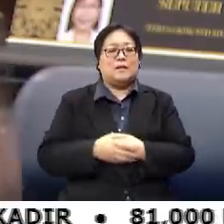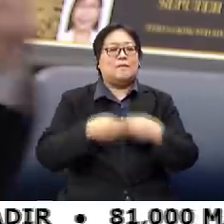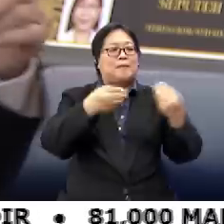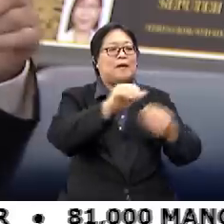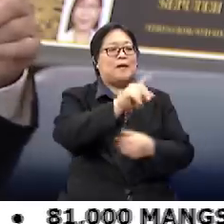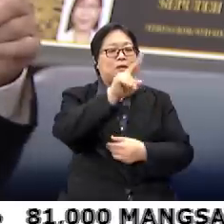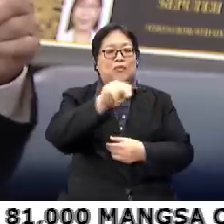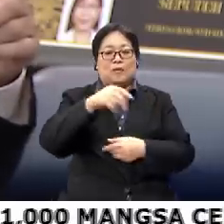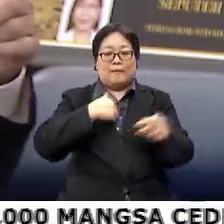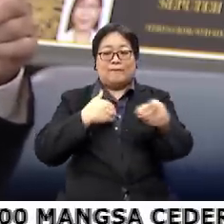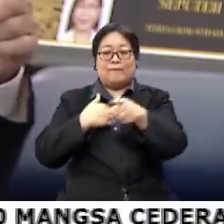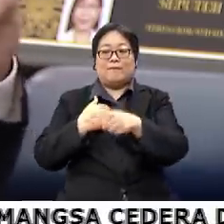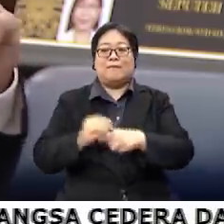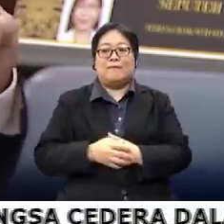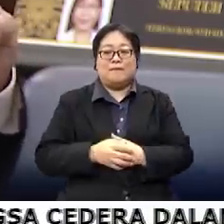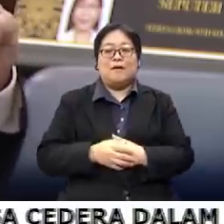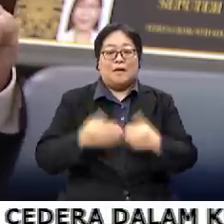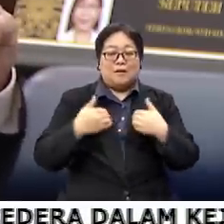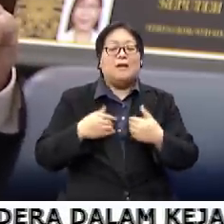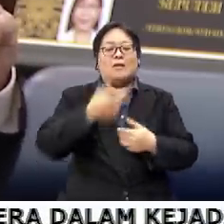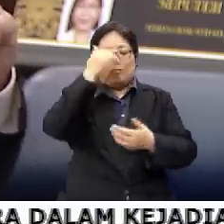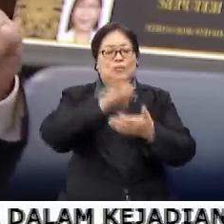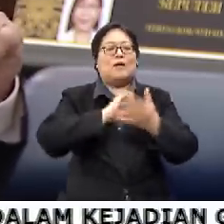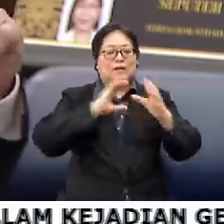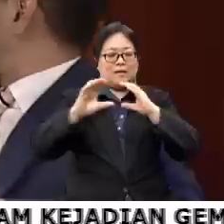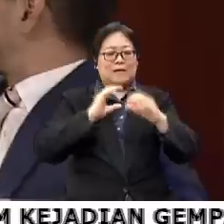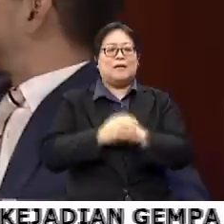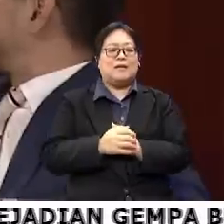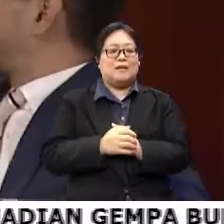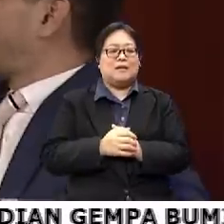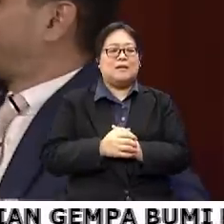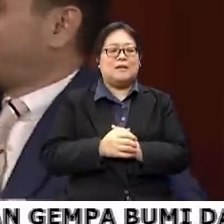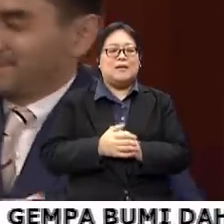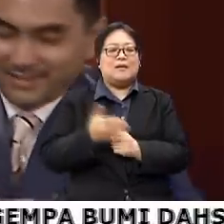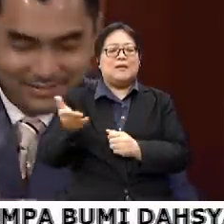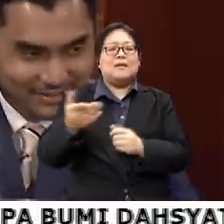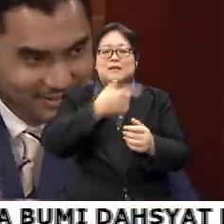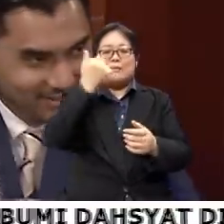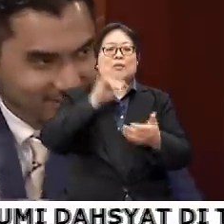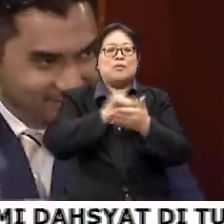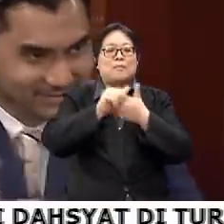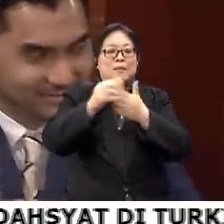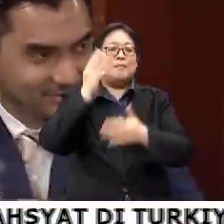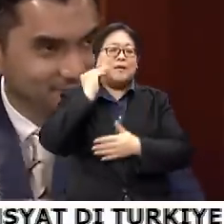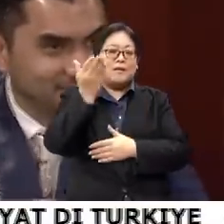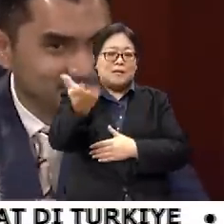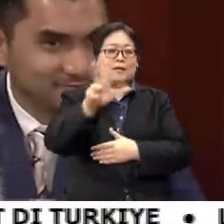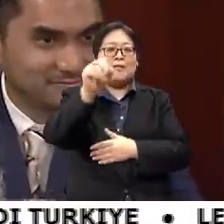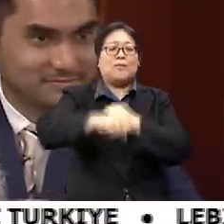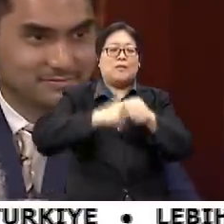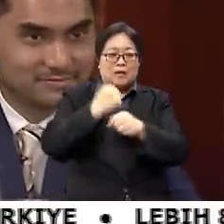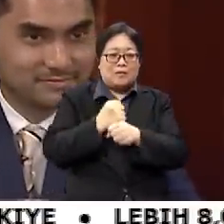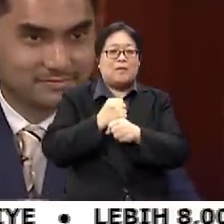adun-adun ni. Ada tak? Ada projek. Itu cakap selaku ini pemimpin yang pengalaman 30 lebih tahun